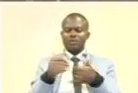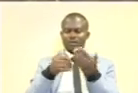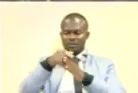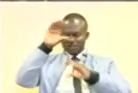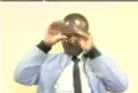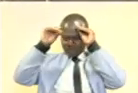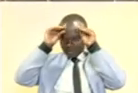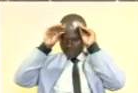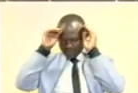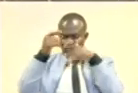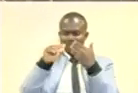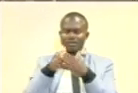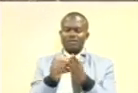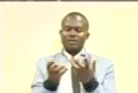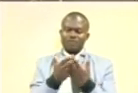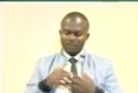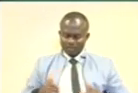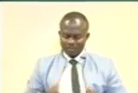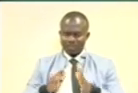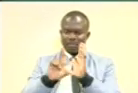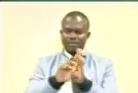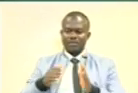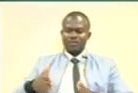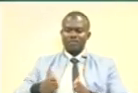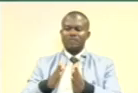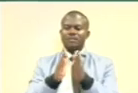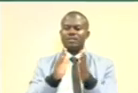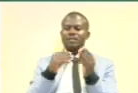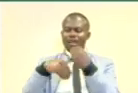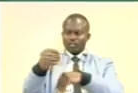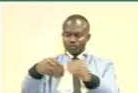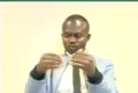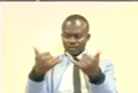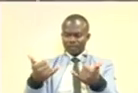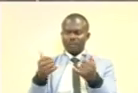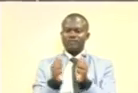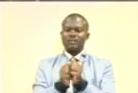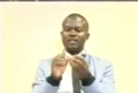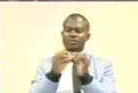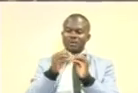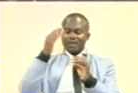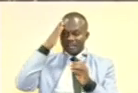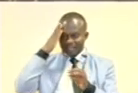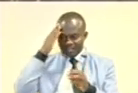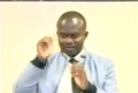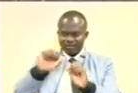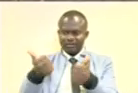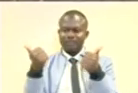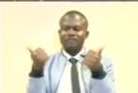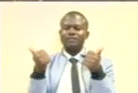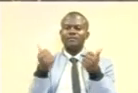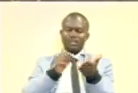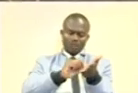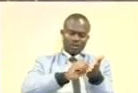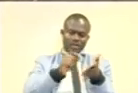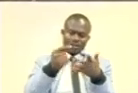kwiga ibyerekeye n'umuhanda n'amategeko y'umuhanda ubu nacuruza imibare ndayumva kwandika